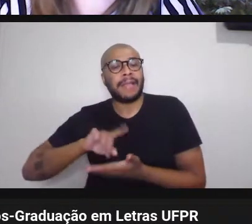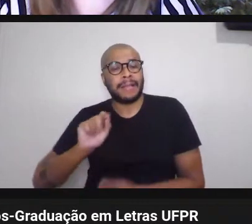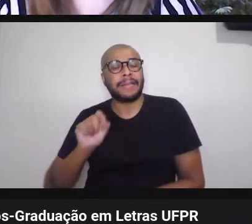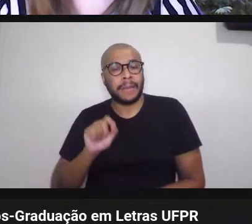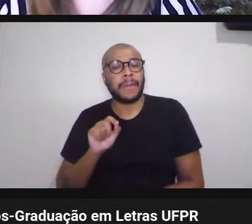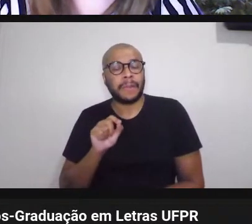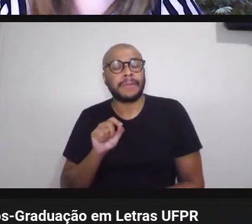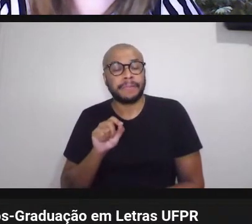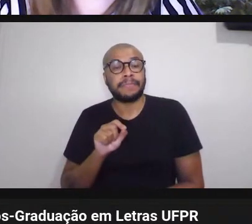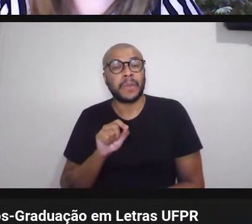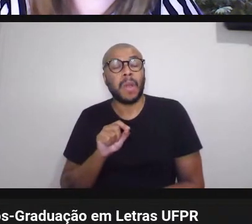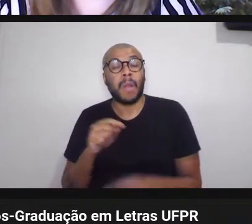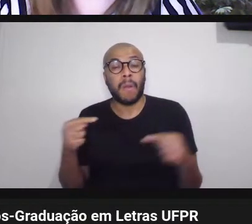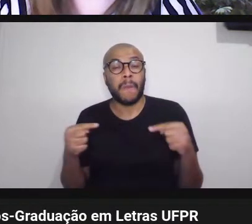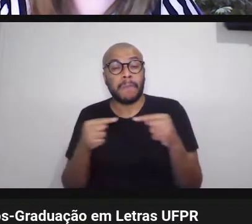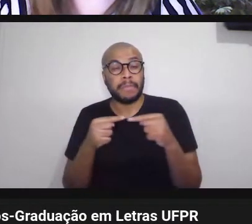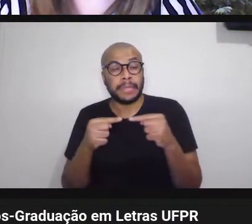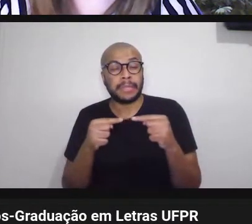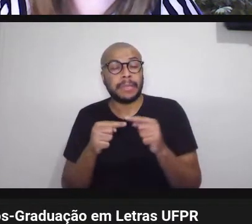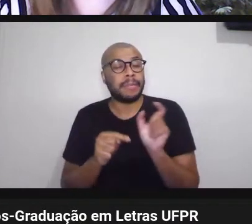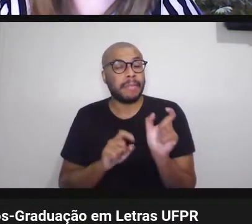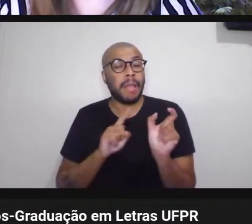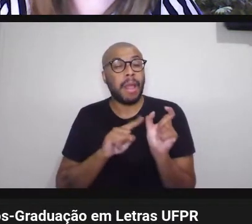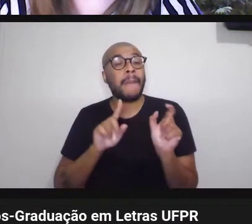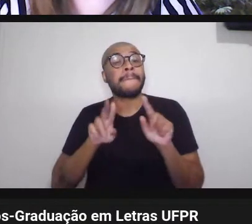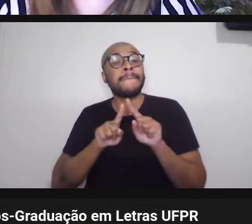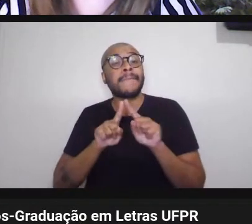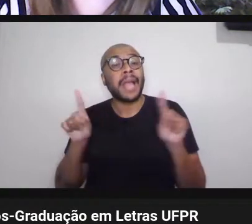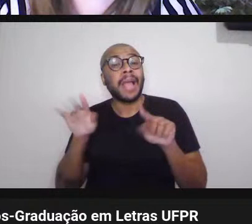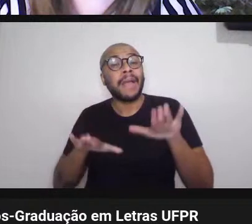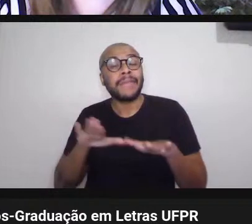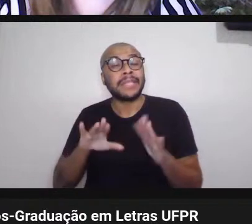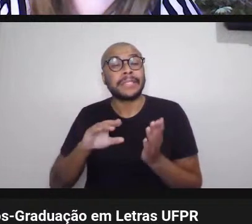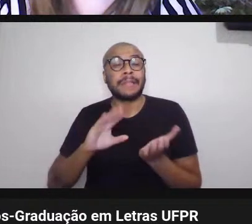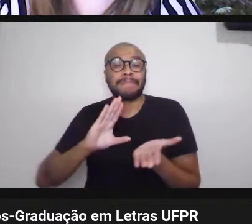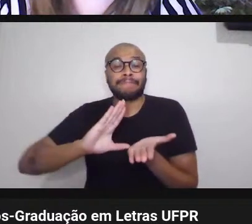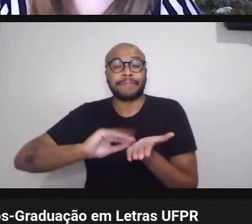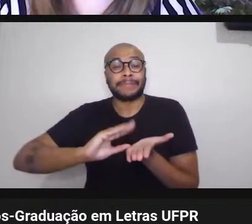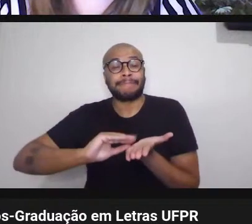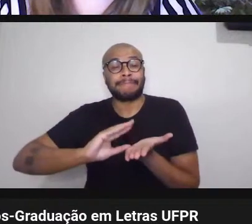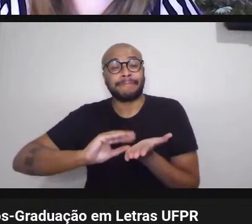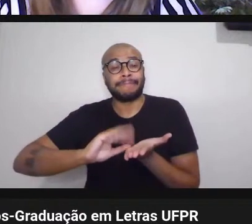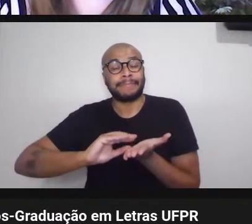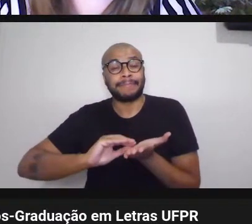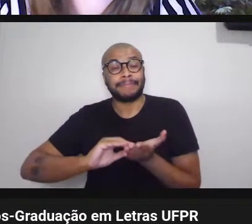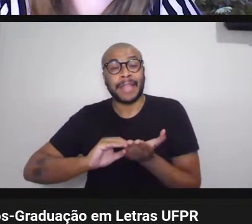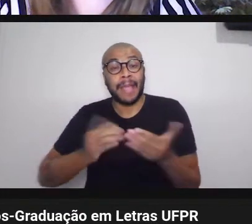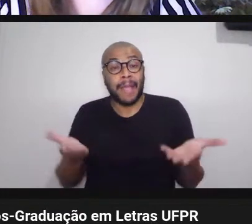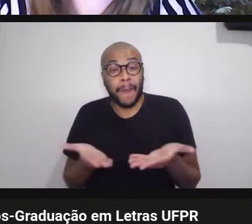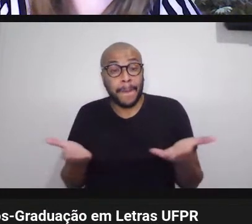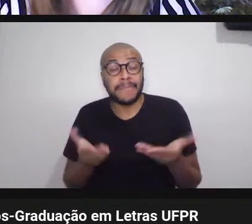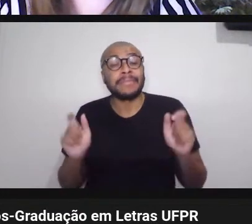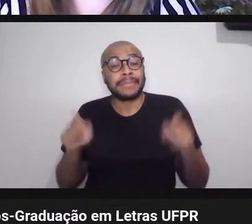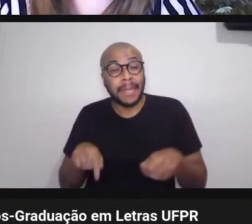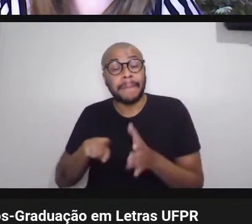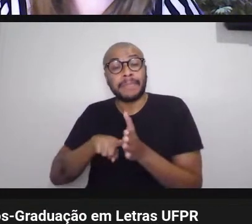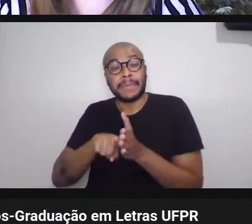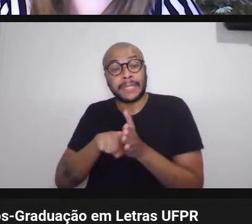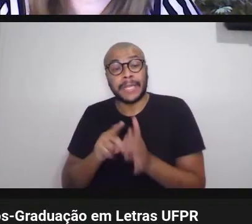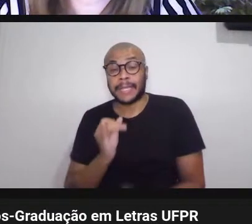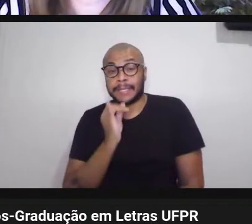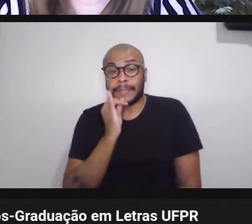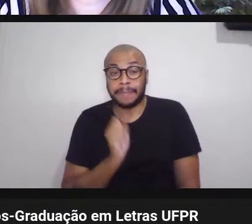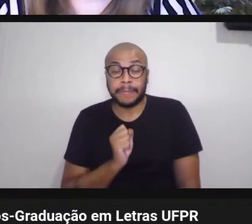com a etimologia e que, embora ela não tenha os dados assim de imediato, dá para pesquisar, por exemplo,